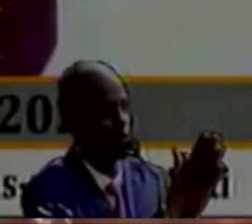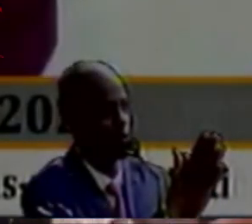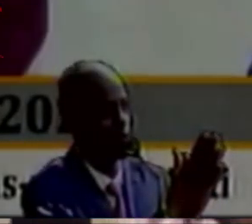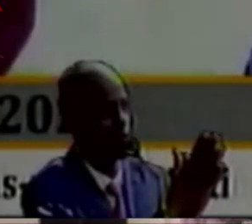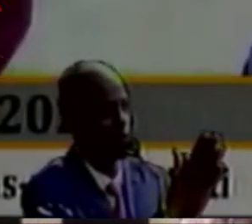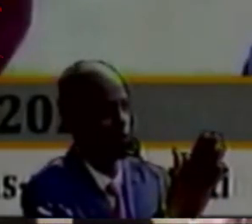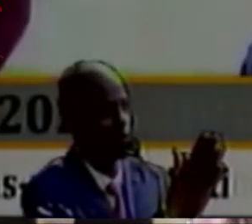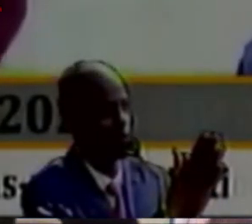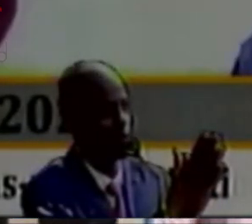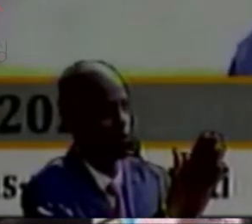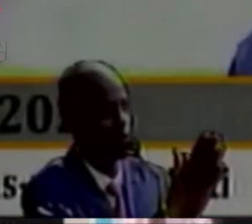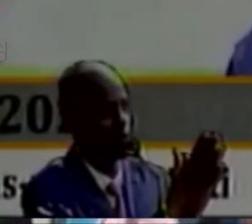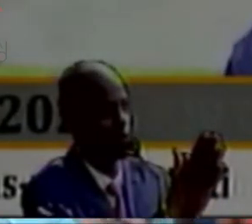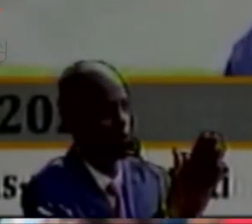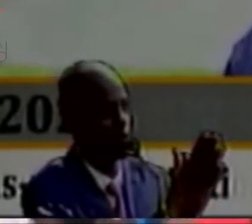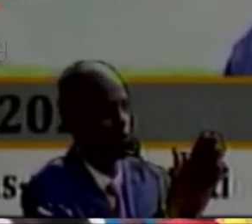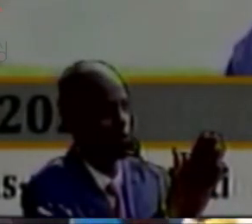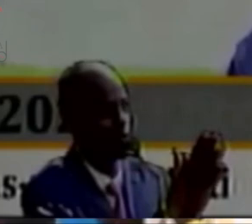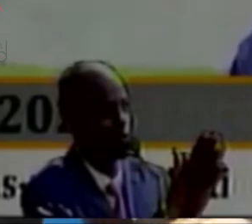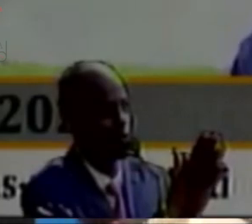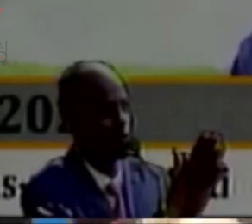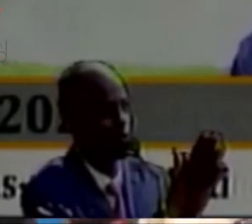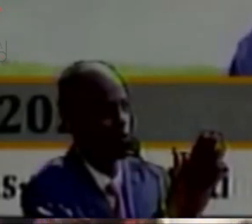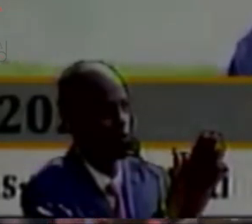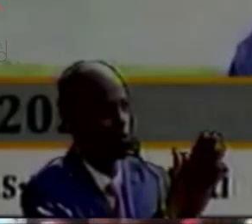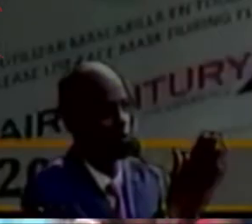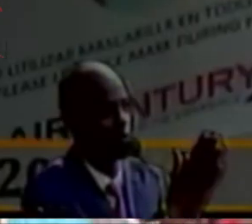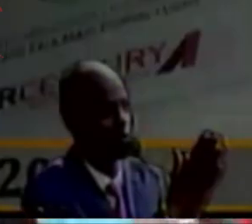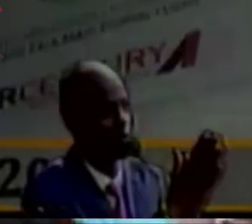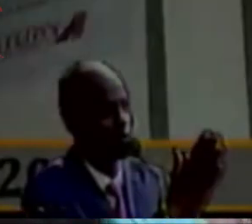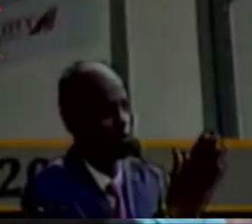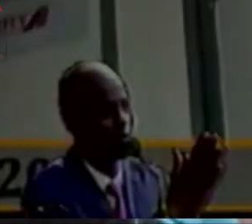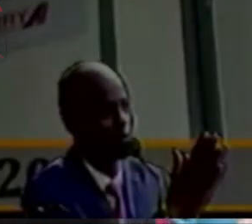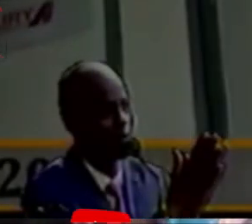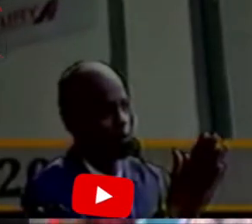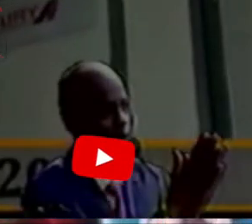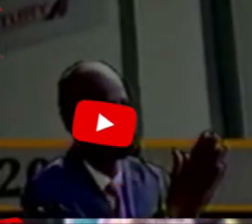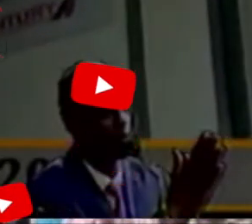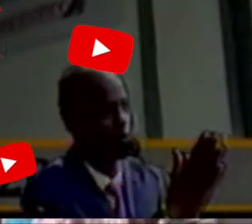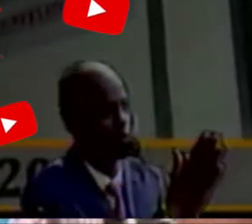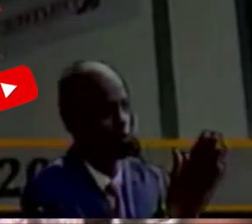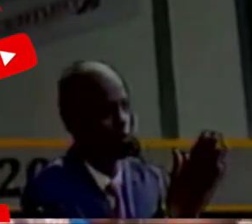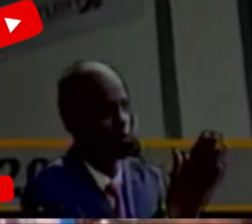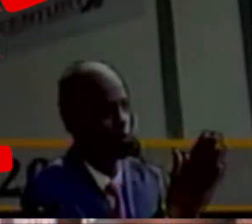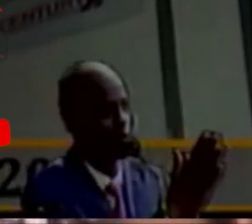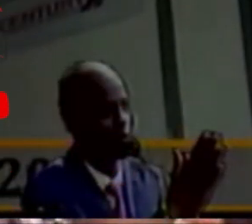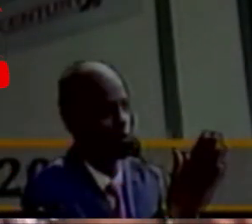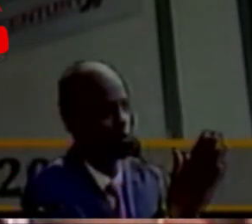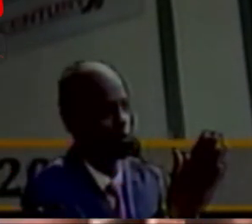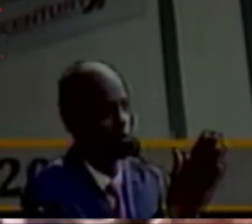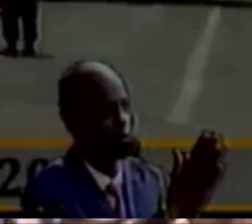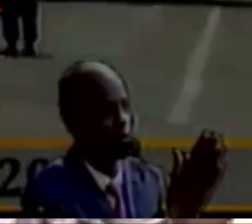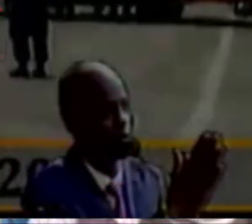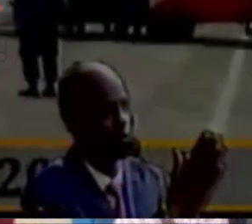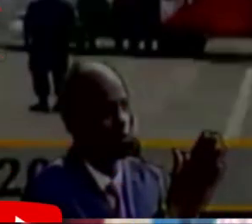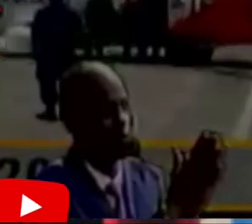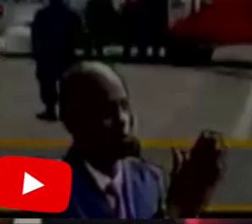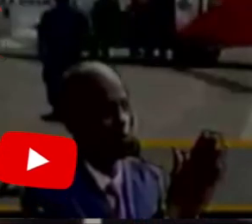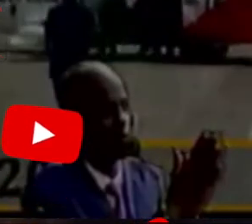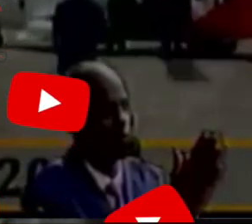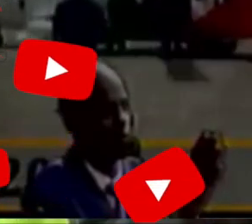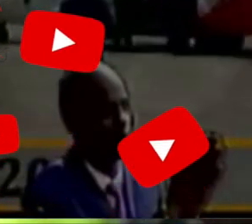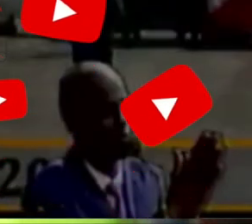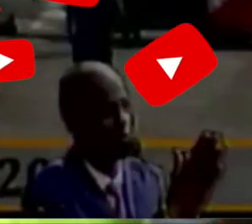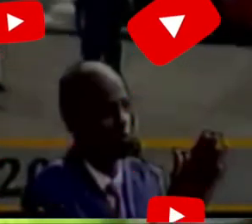Et on va voir le va-et-vient des hélicos de la garde-côte américaine ici toute la